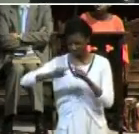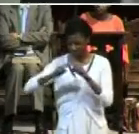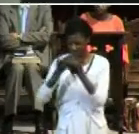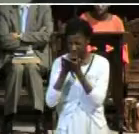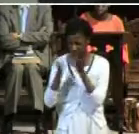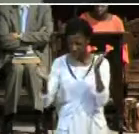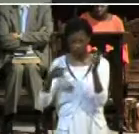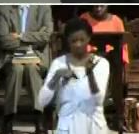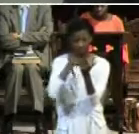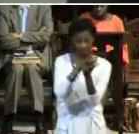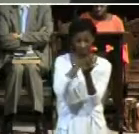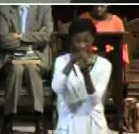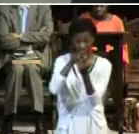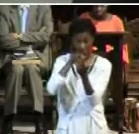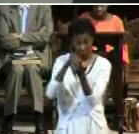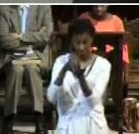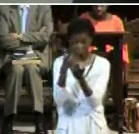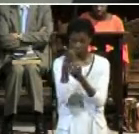Les trois méthodes de Jésus.